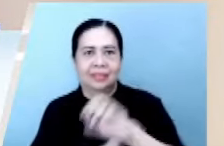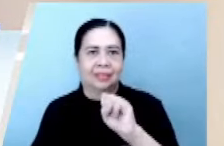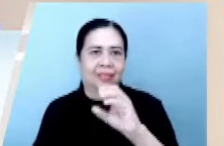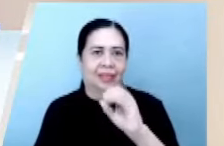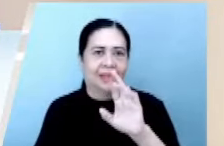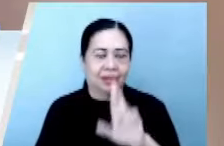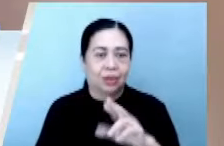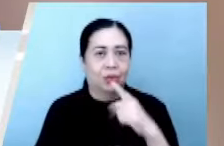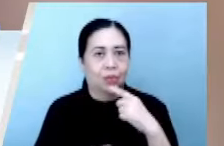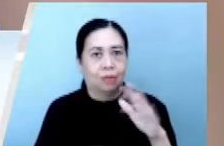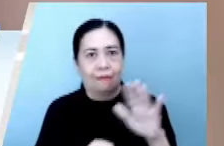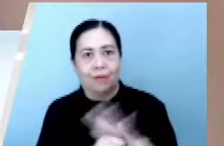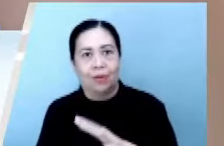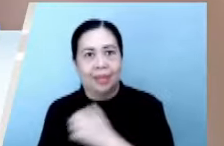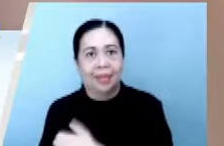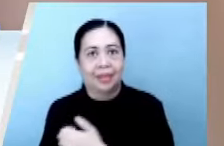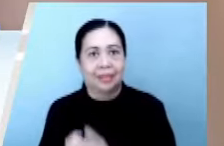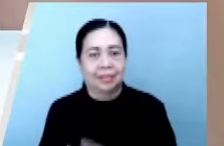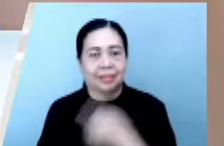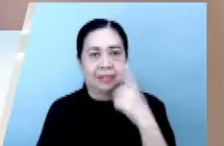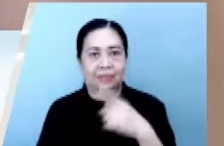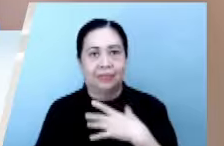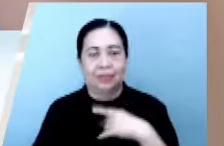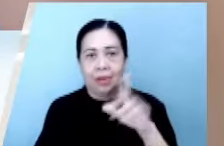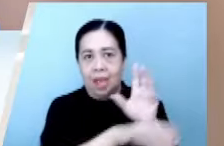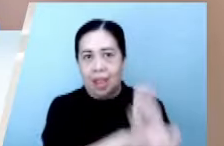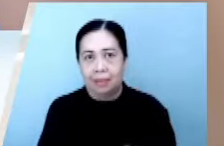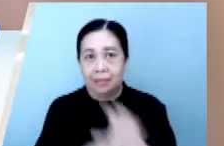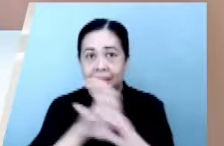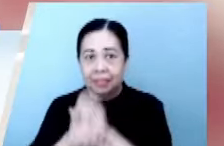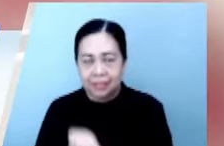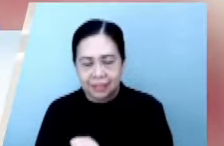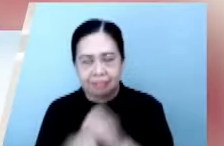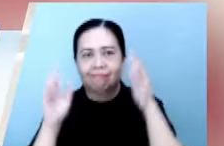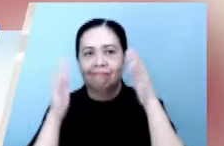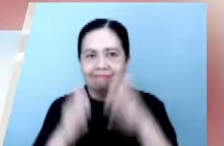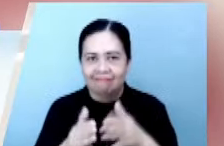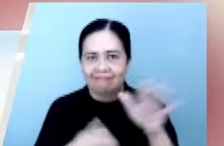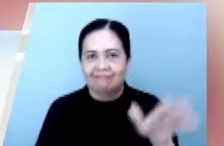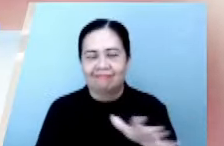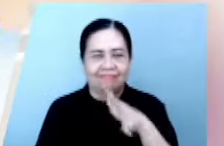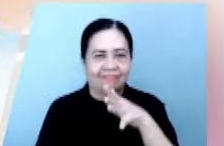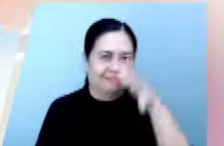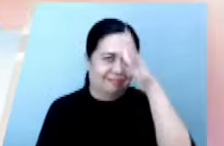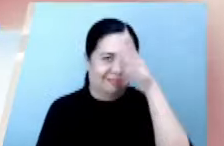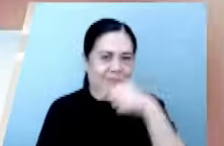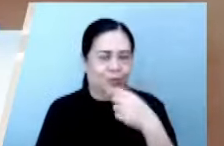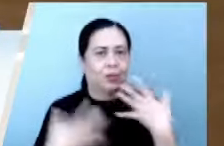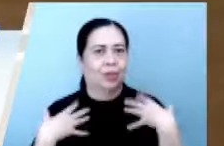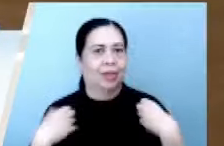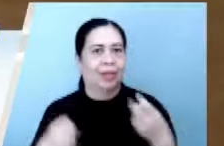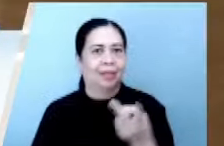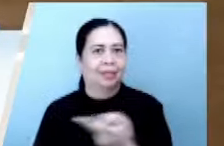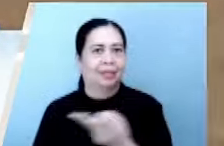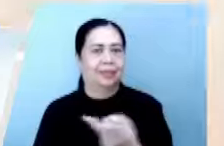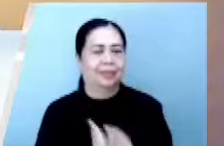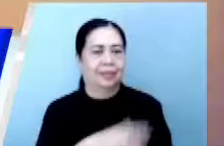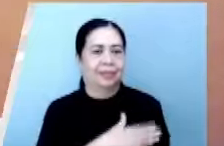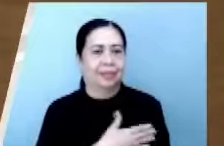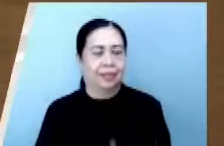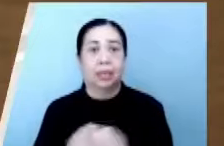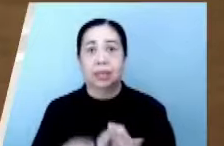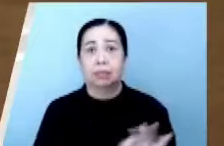sila para sa kanilang mga hilig, pinagtutuunan siyempre ni Dong at Yan ang health ng dalawang anak. Mahalaga din sa amin